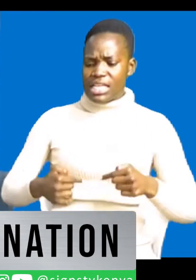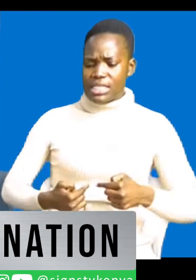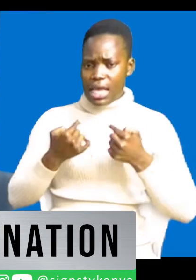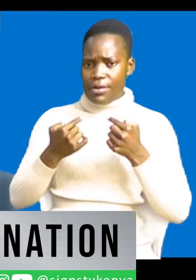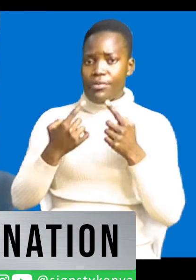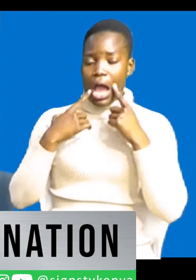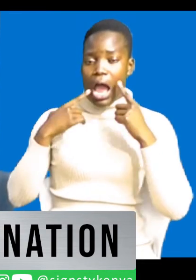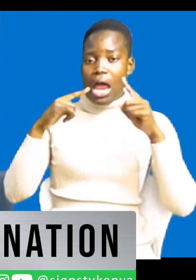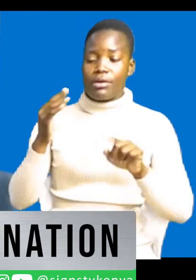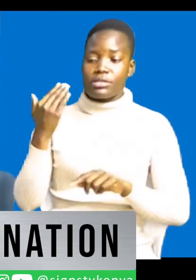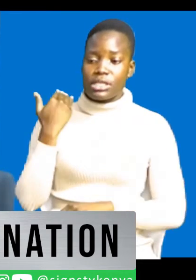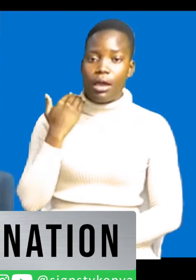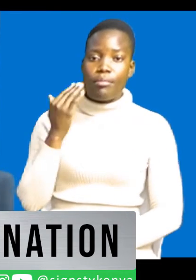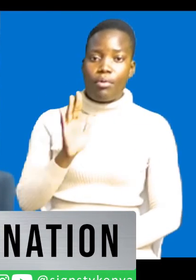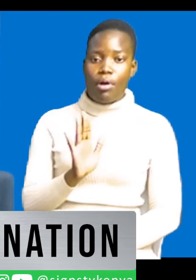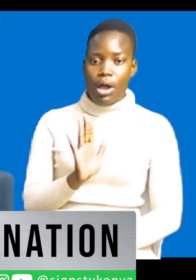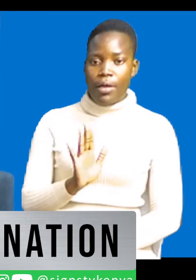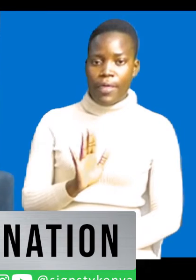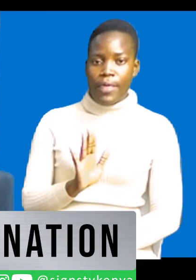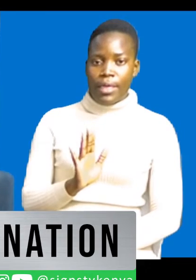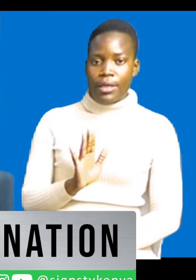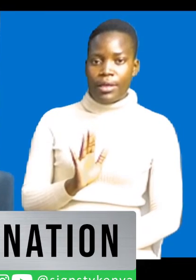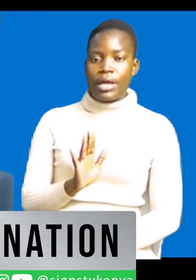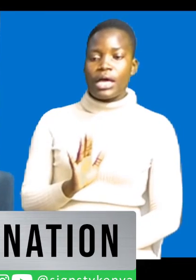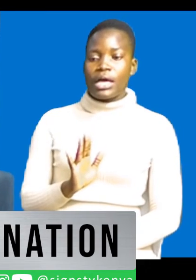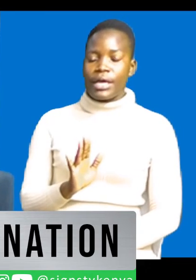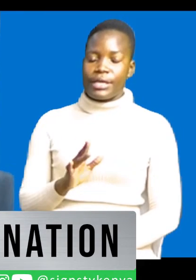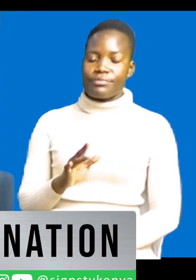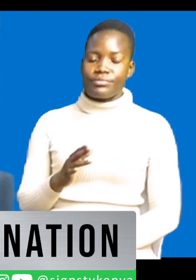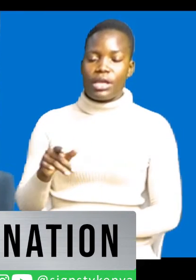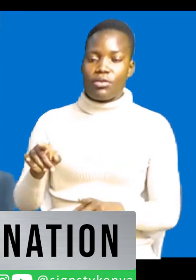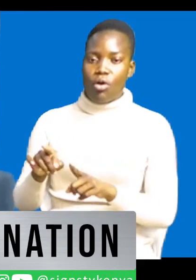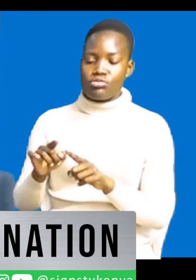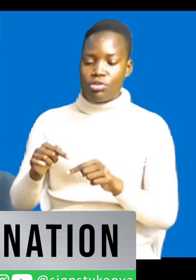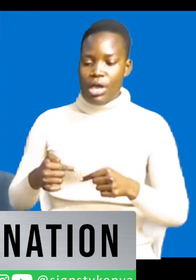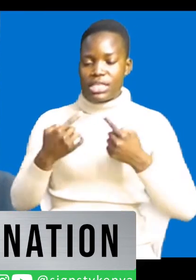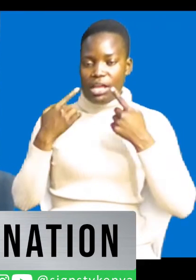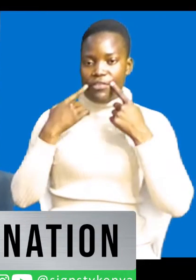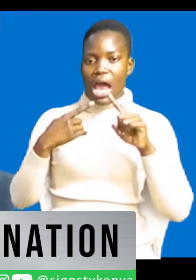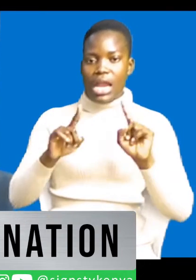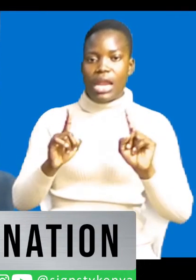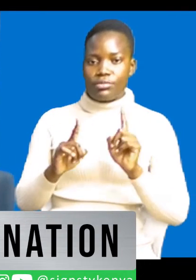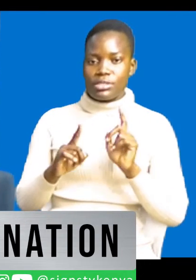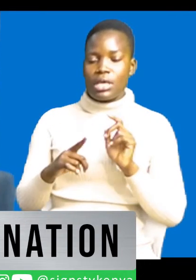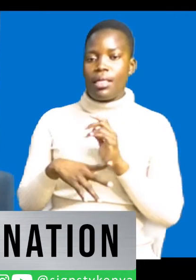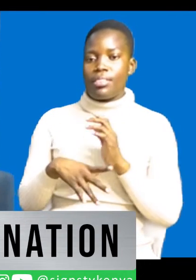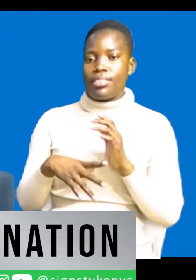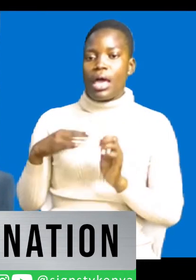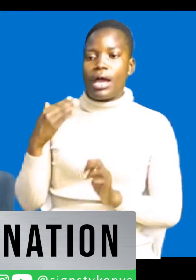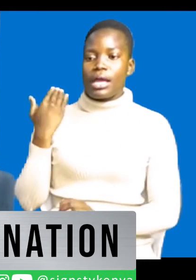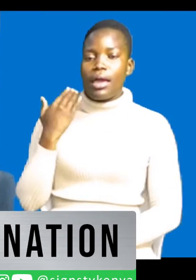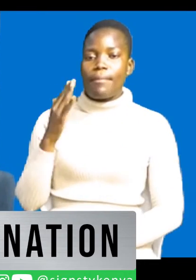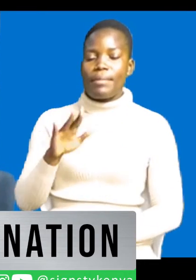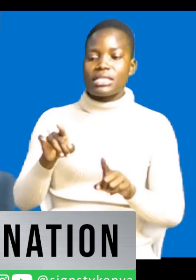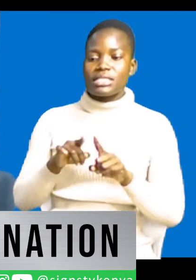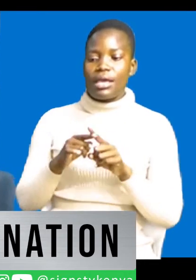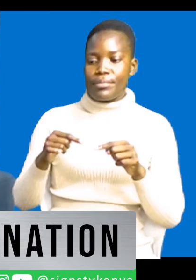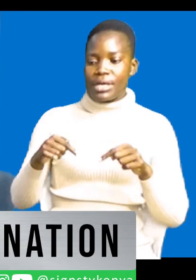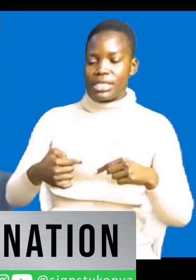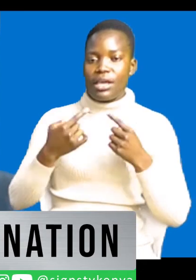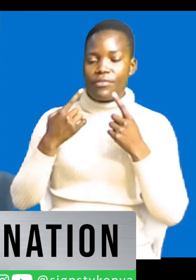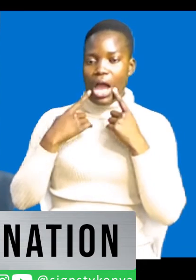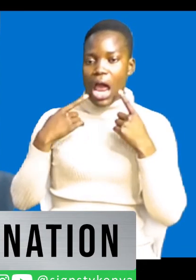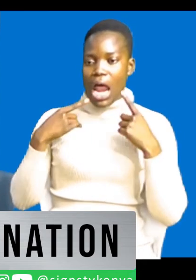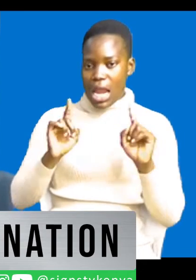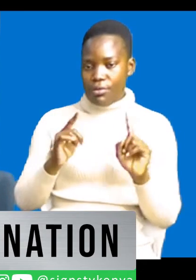or self declare your issues, your property na vitu zako, alafu inaenda inafungwa? Inafaa ikuwe hizi